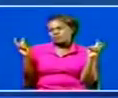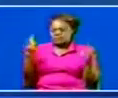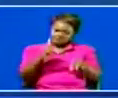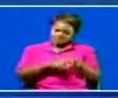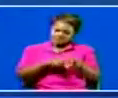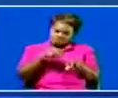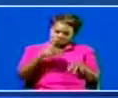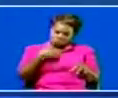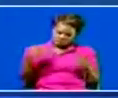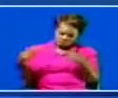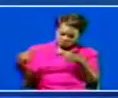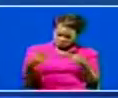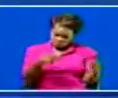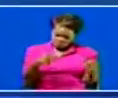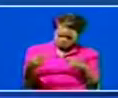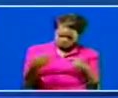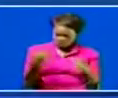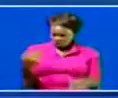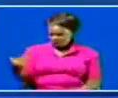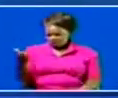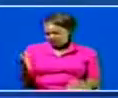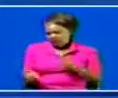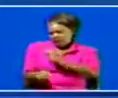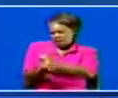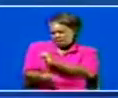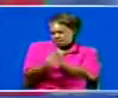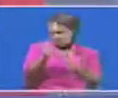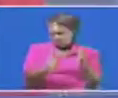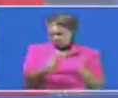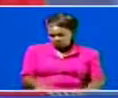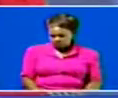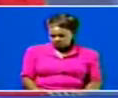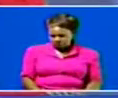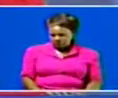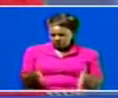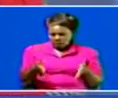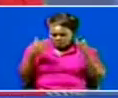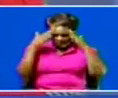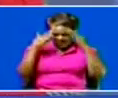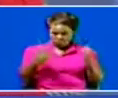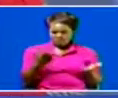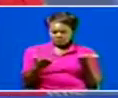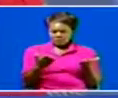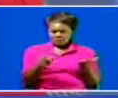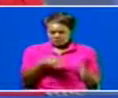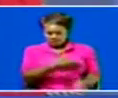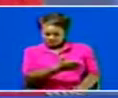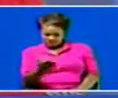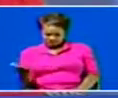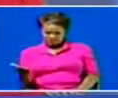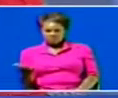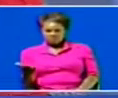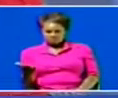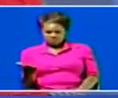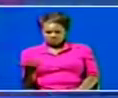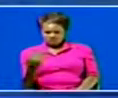kuna mgogoro wakati ambapo kuna watoto, ushauri wako ni upi hapa? Manake hapa tunaangalia kuna kama hawa ni watu ambao